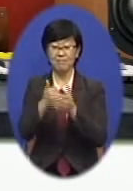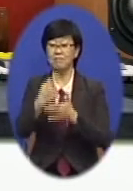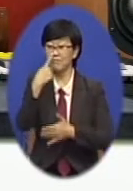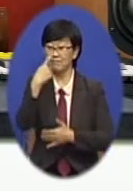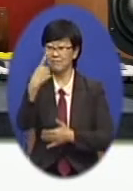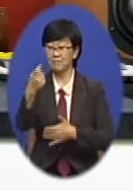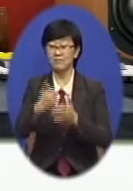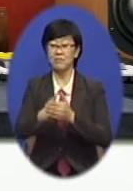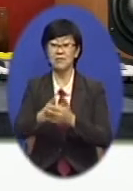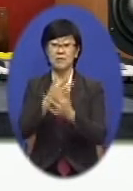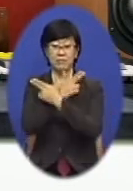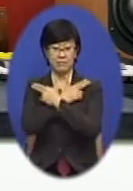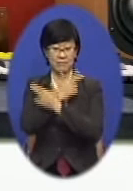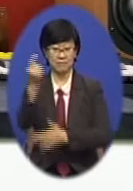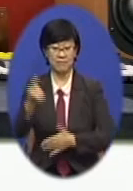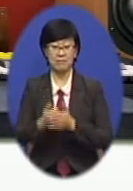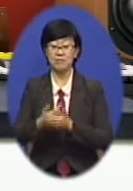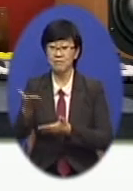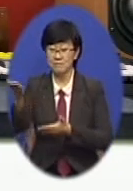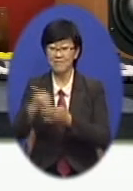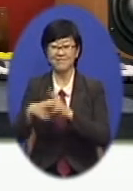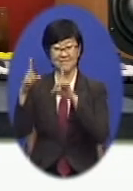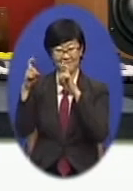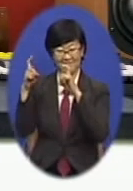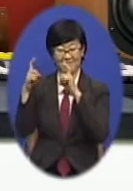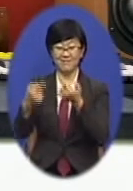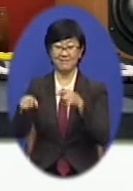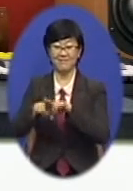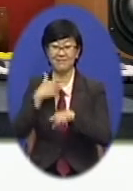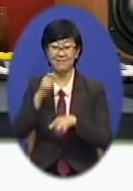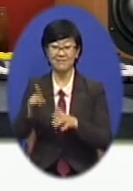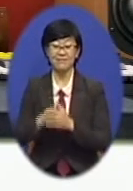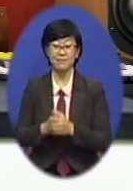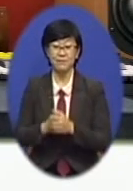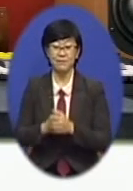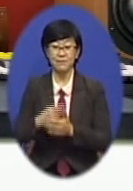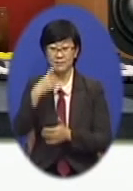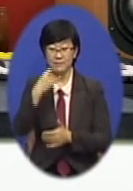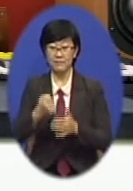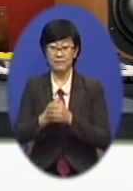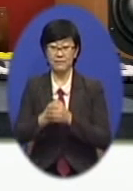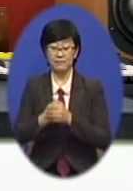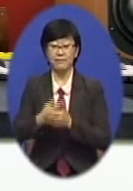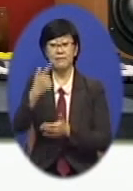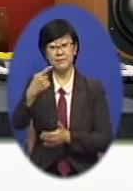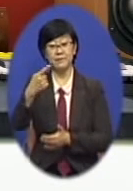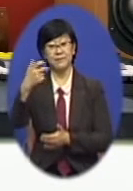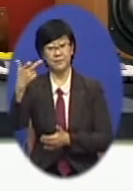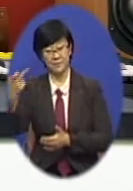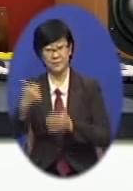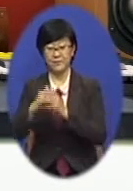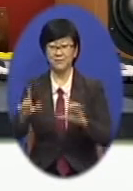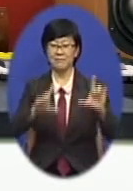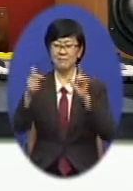멋있는 신사분이 네. 오시더니 송봉수 선생님 사진 하나만 찍제. 네. 또 왜요? 그랬더니 어머님이 일산에 사시는데